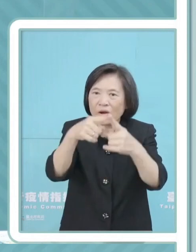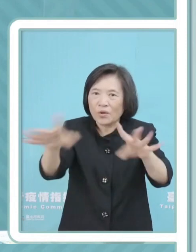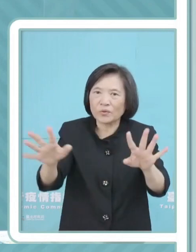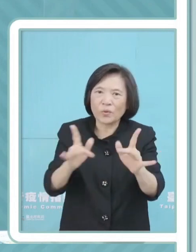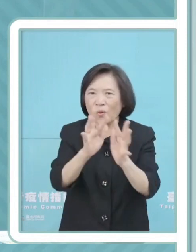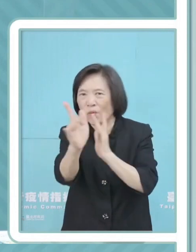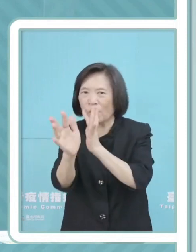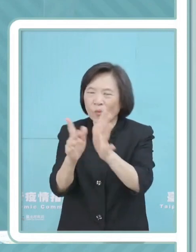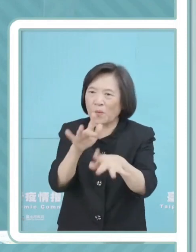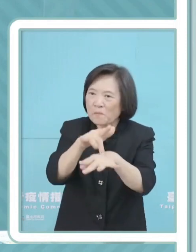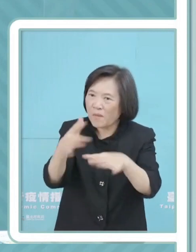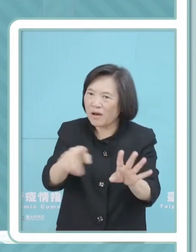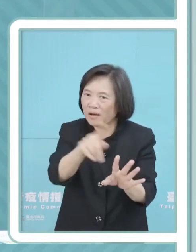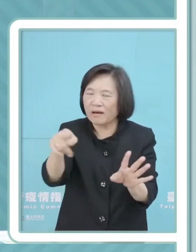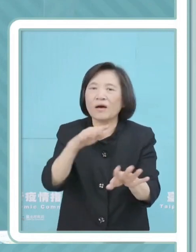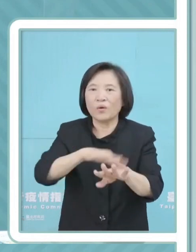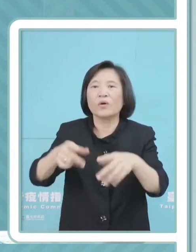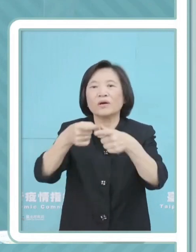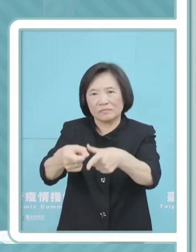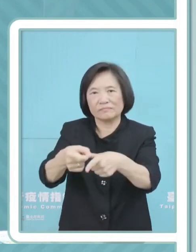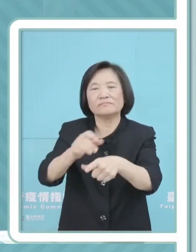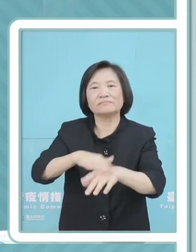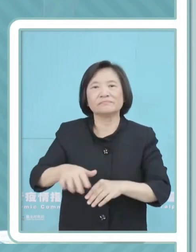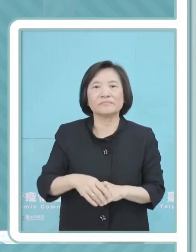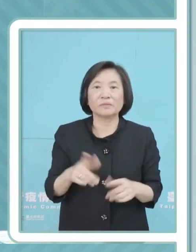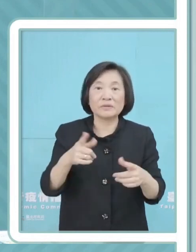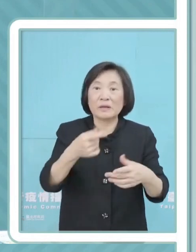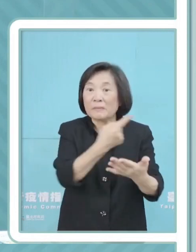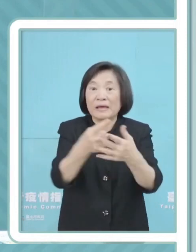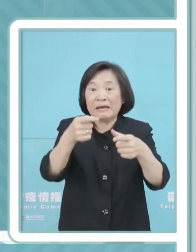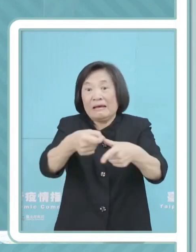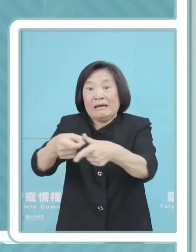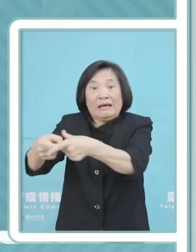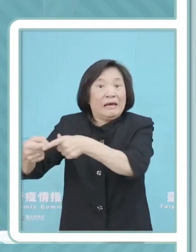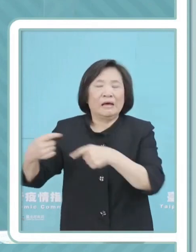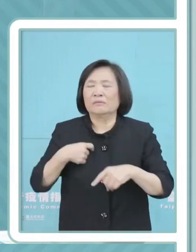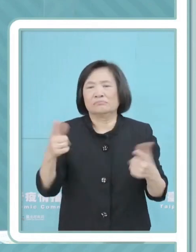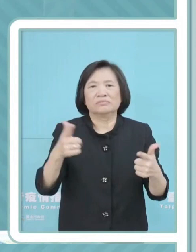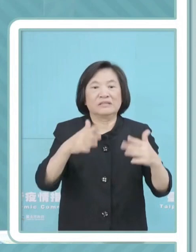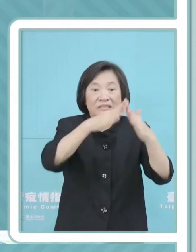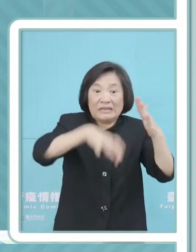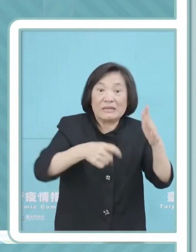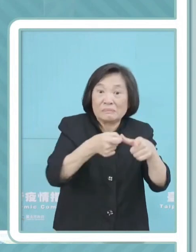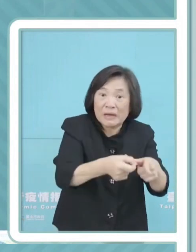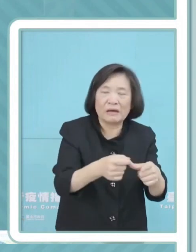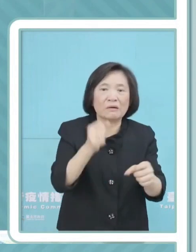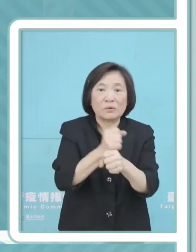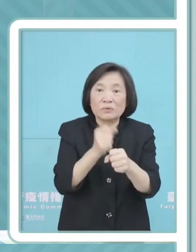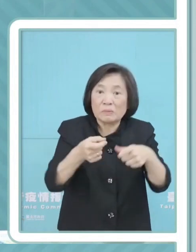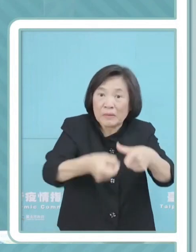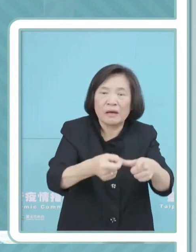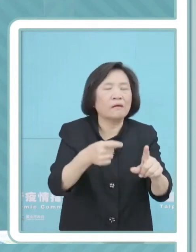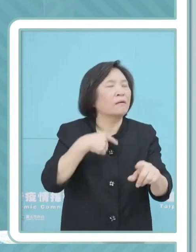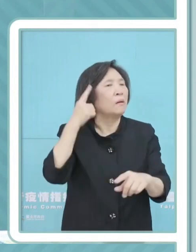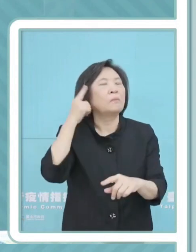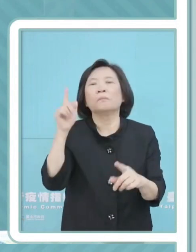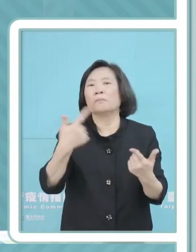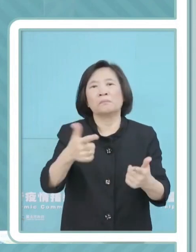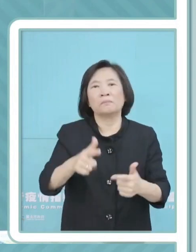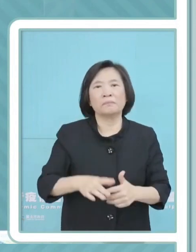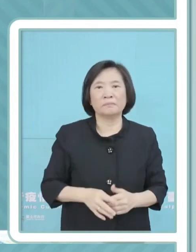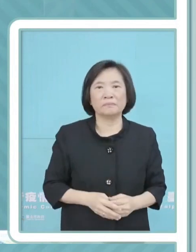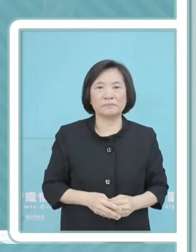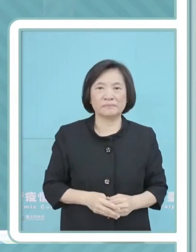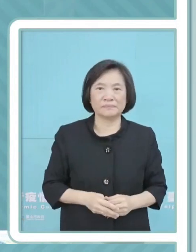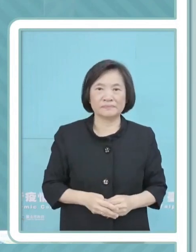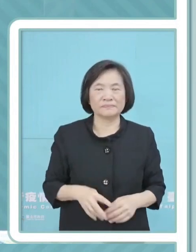人的场地才会做公布，所以不会公布他每一个人，包括他的家、他的工作场地。那这些都